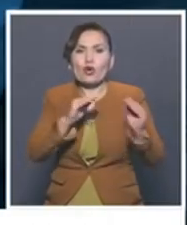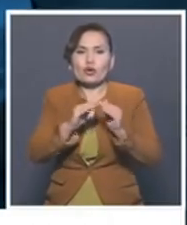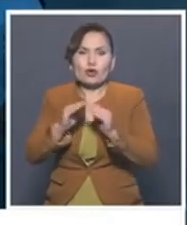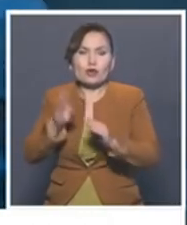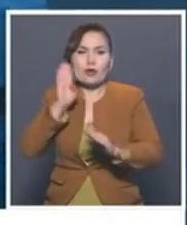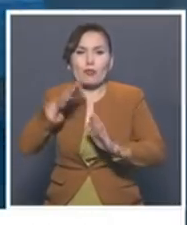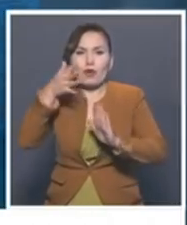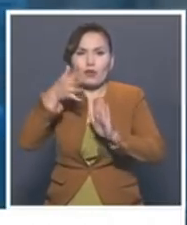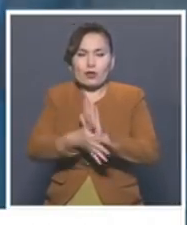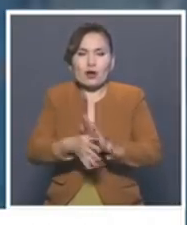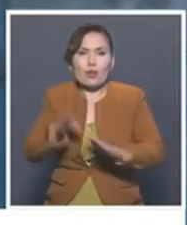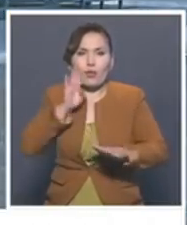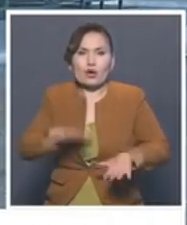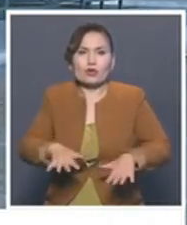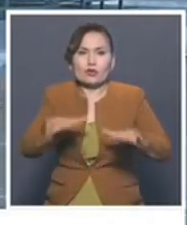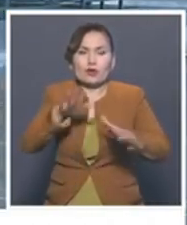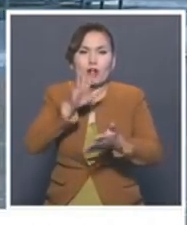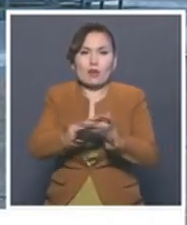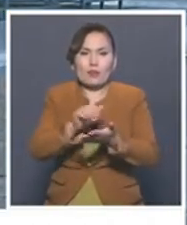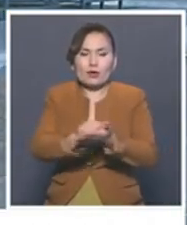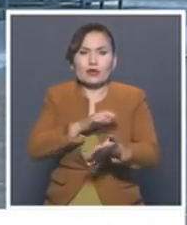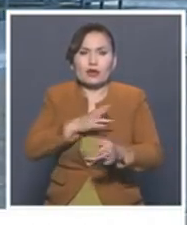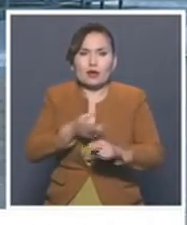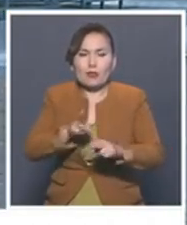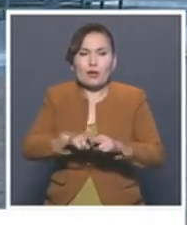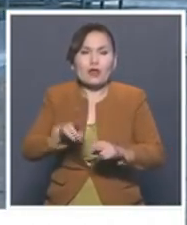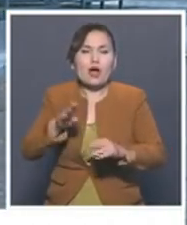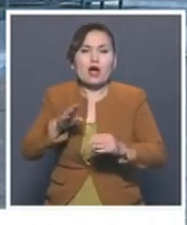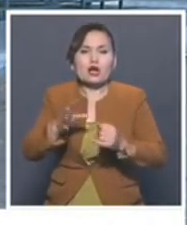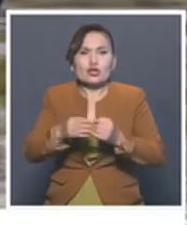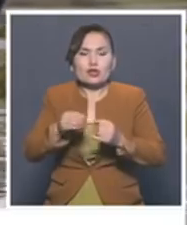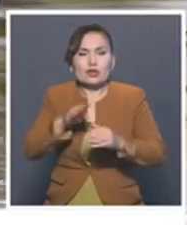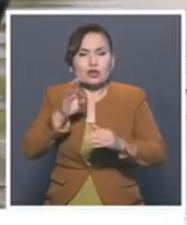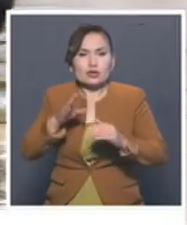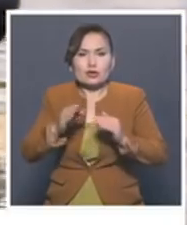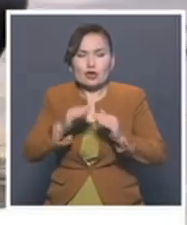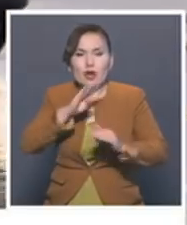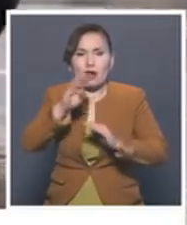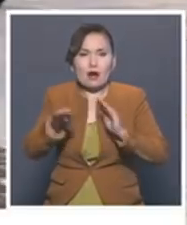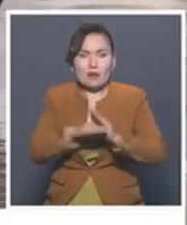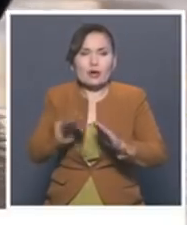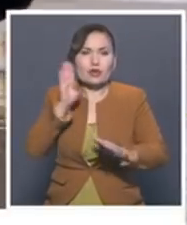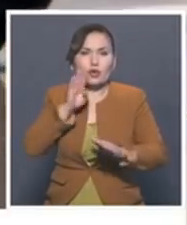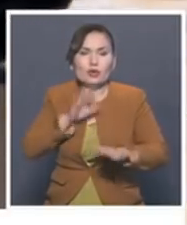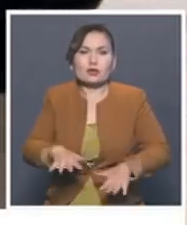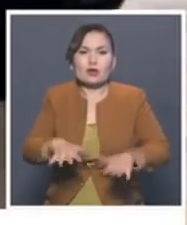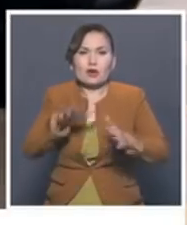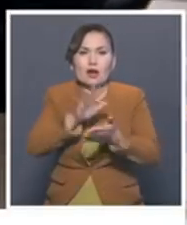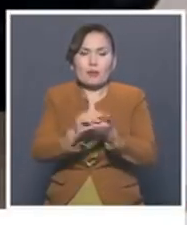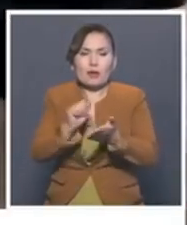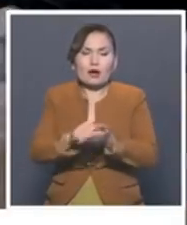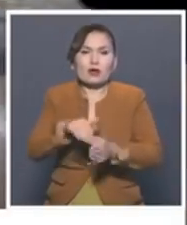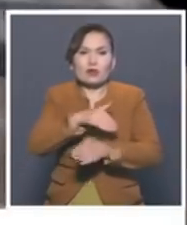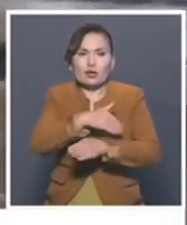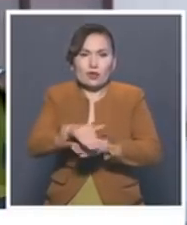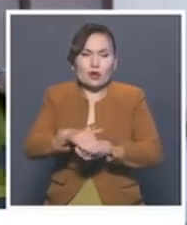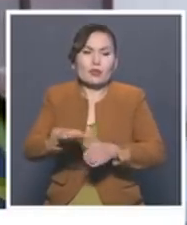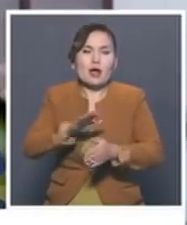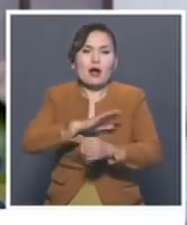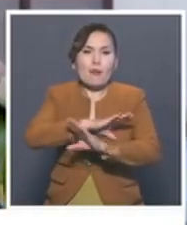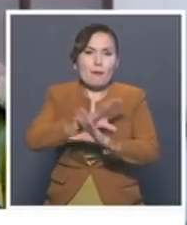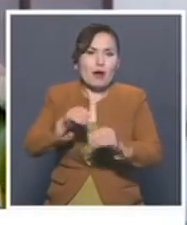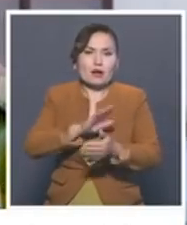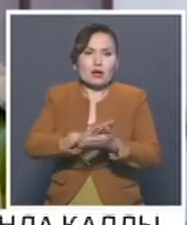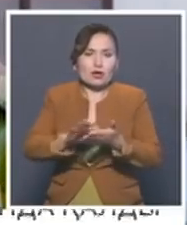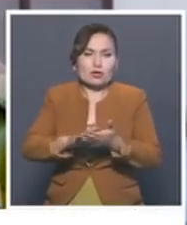зардап шеккен. Облыстық перинаталдық орталықтың да жертөлесі суға толды. Бірнеше үйдің ауласы мен автомобиль жолдары тазартылды.